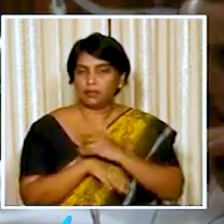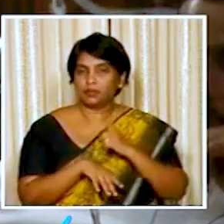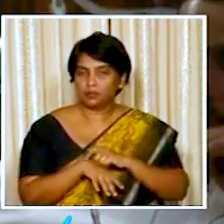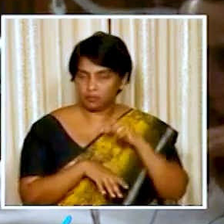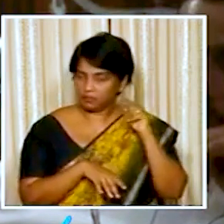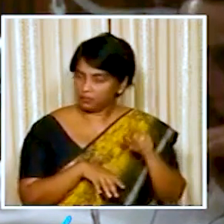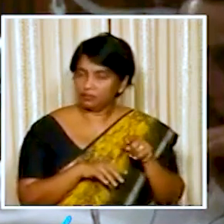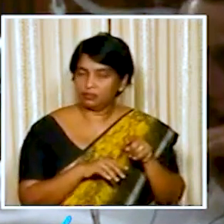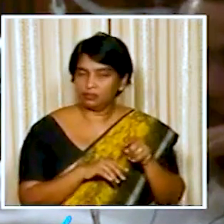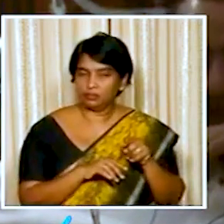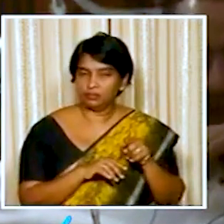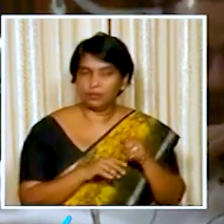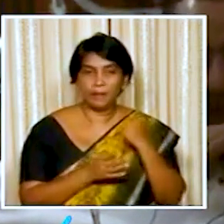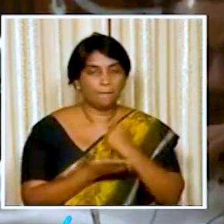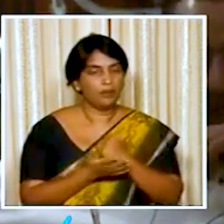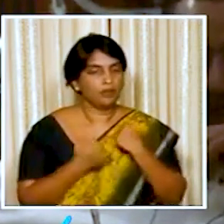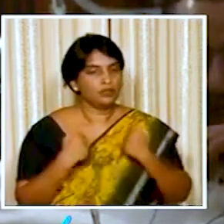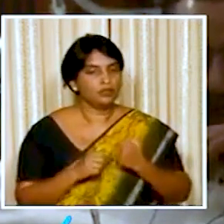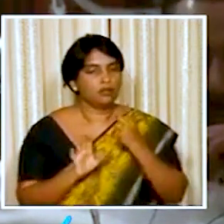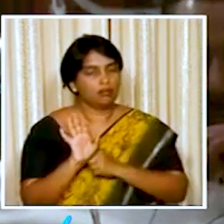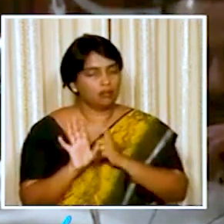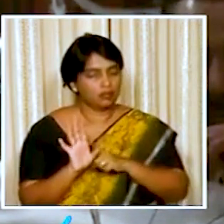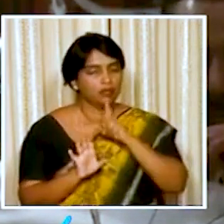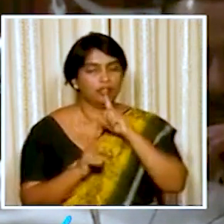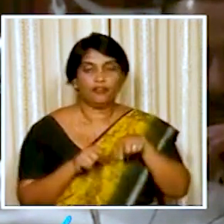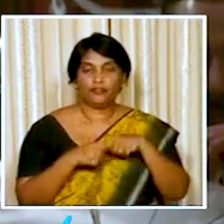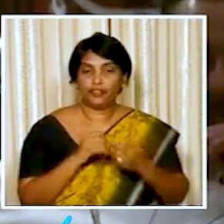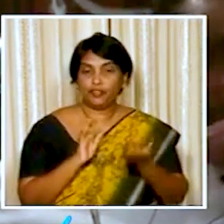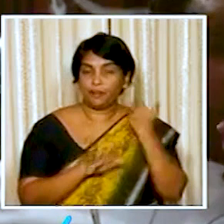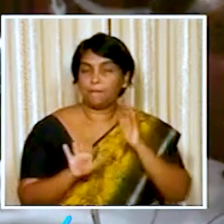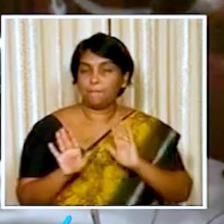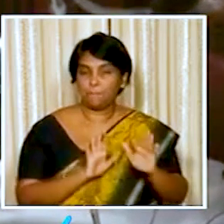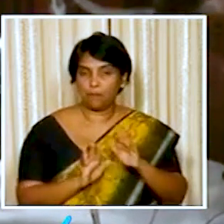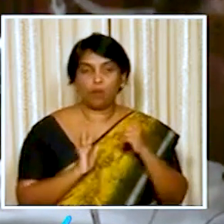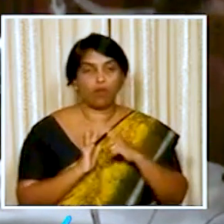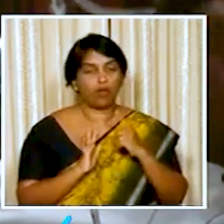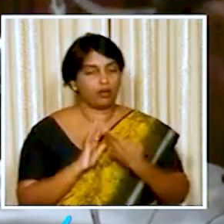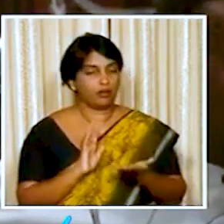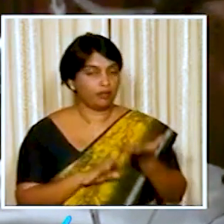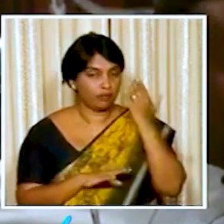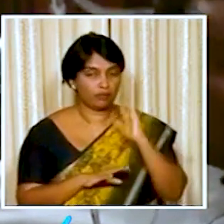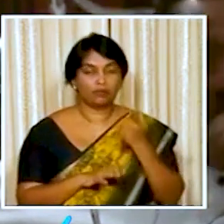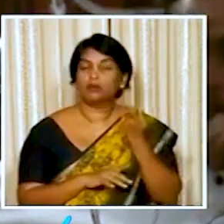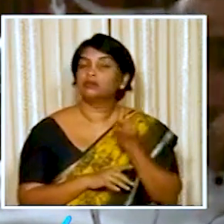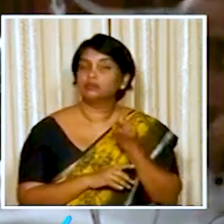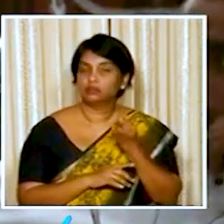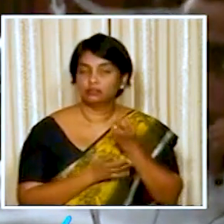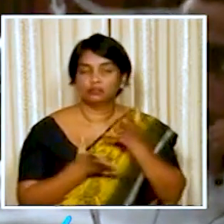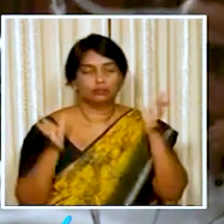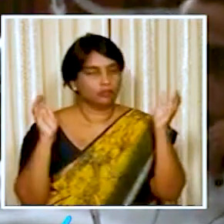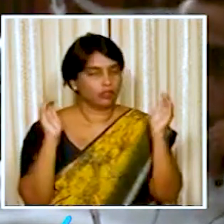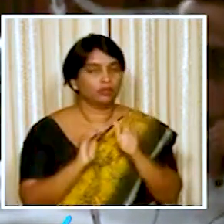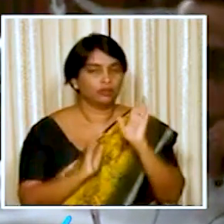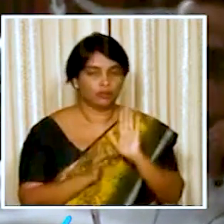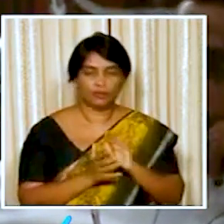මෙතුමාගේ මහබැංකු අධිපතිතුමා නිතරම කිව්වා උද්දමනය පාලනය කරන්න පොලි අනුපාත වැඩි කරන්න ඕනේ ආර්ථිකය සංකෝචනය කරන්න